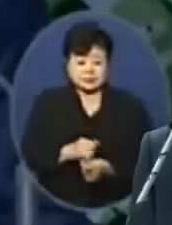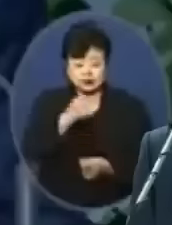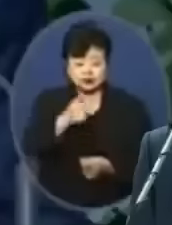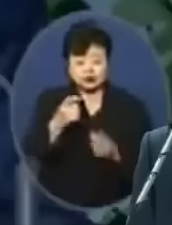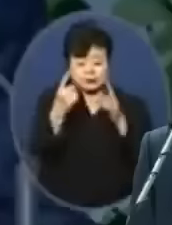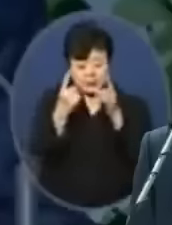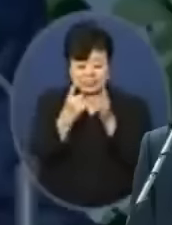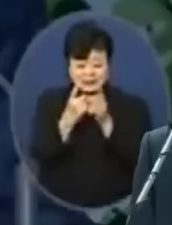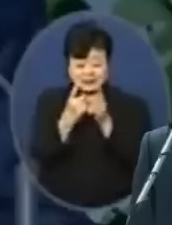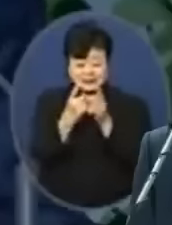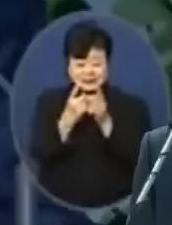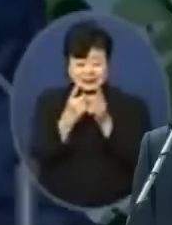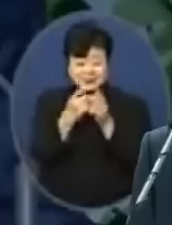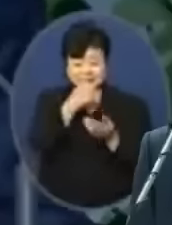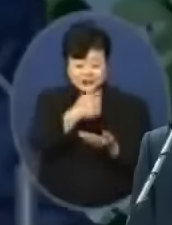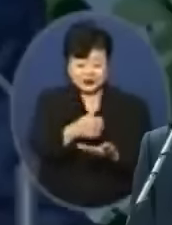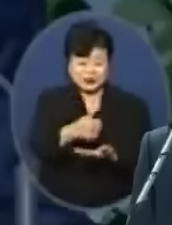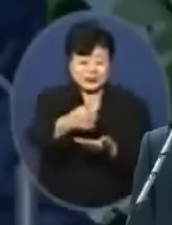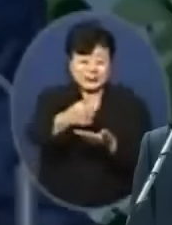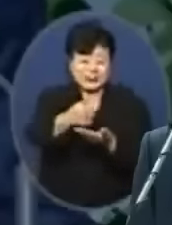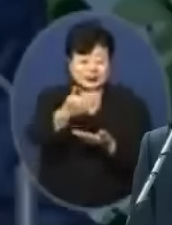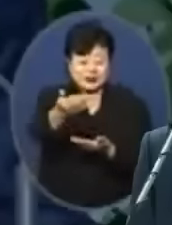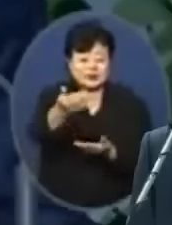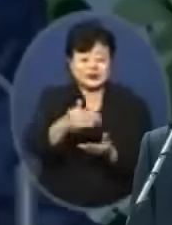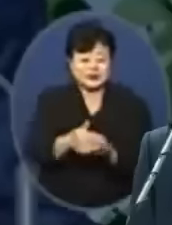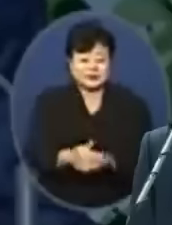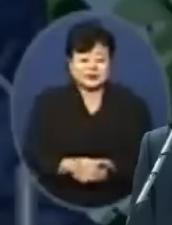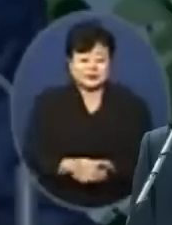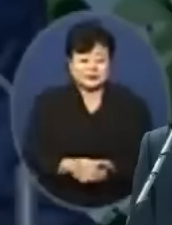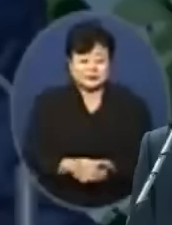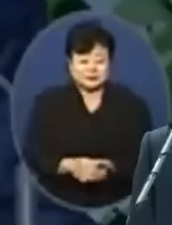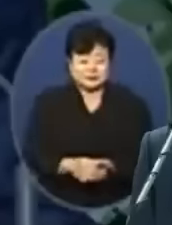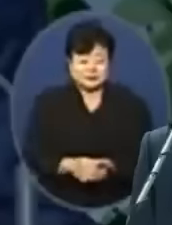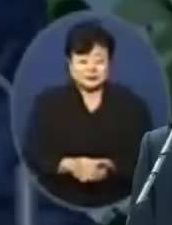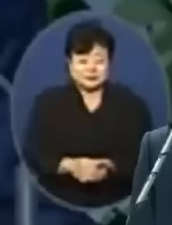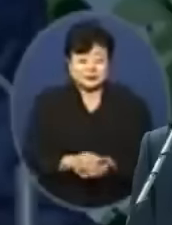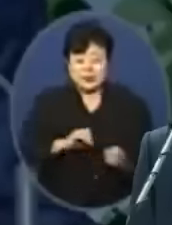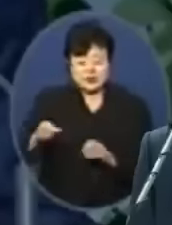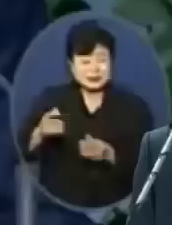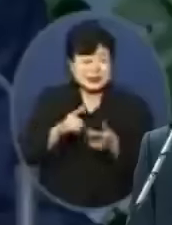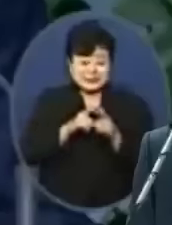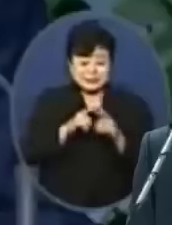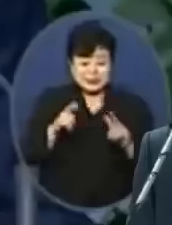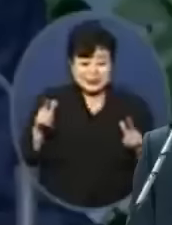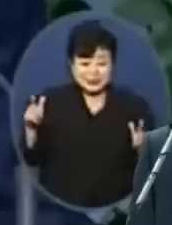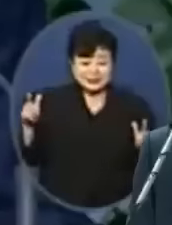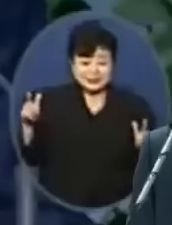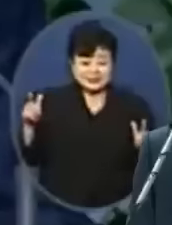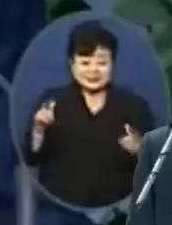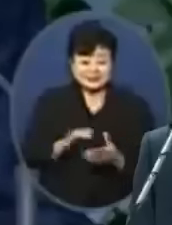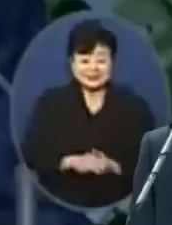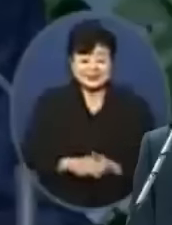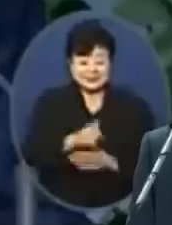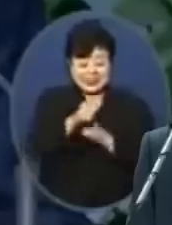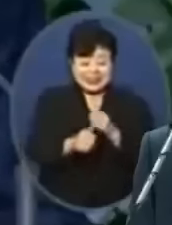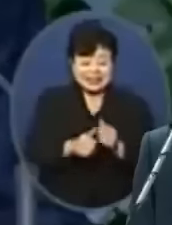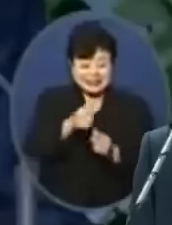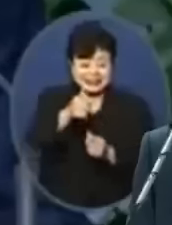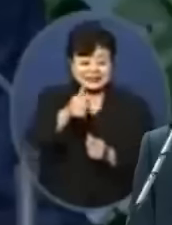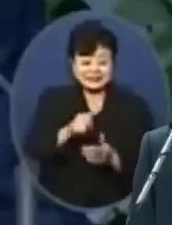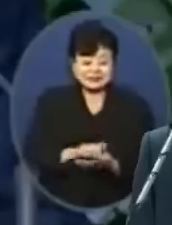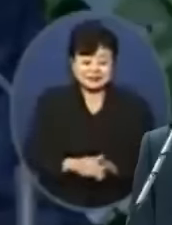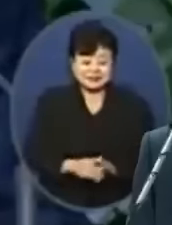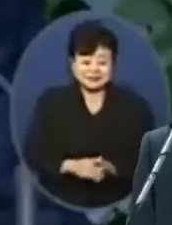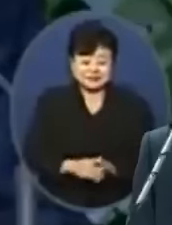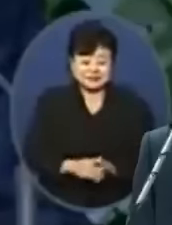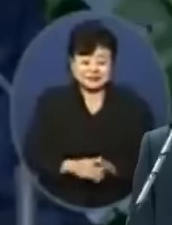주인을 만났을 때 이 주인이 여러분을 절대로 버리지 않습니다. 하나님 이외에는